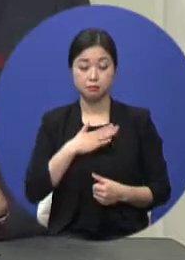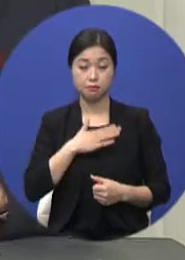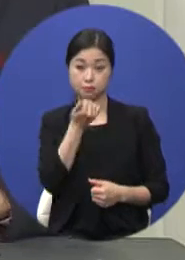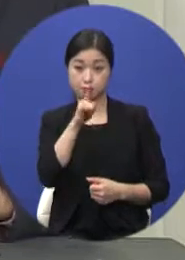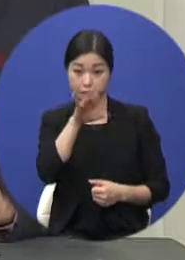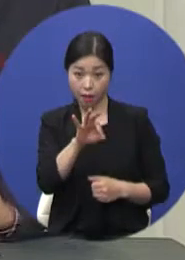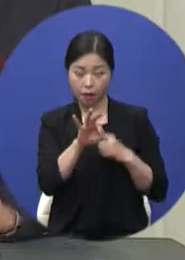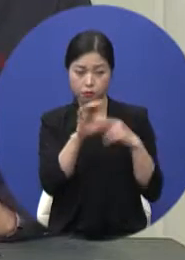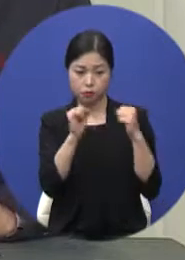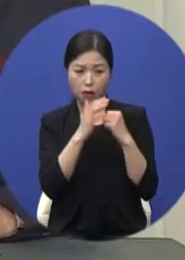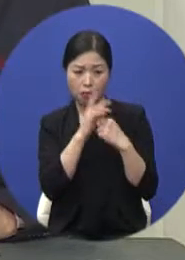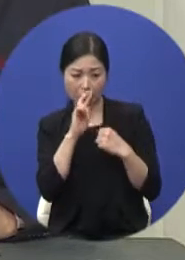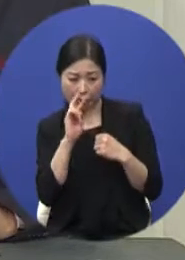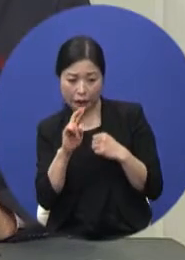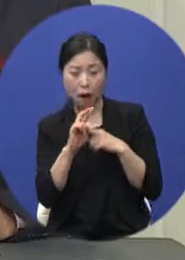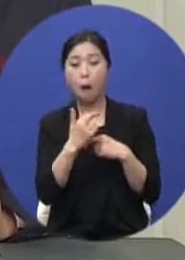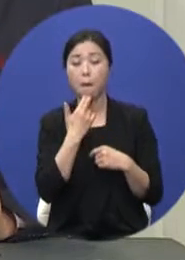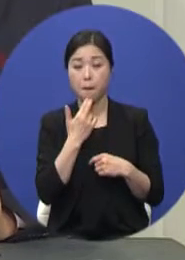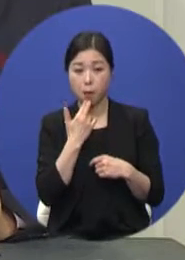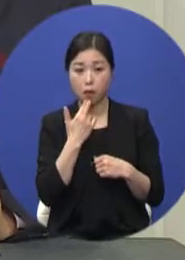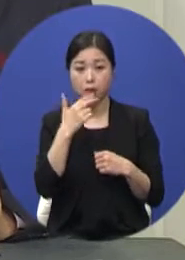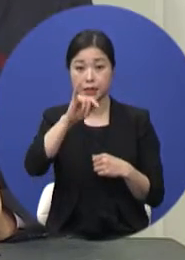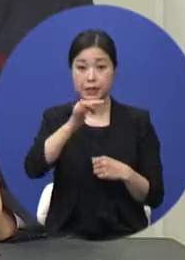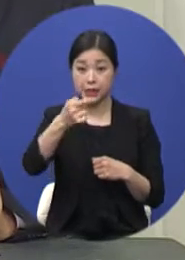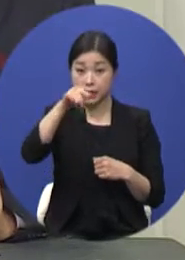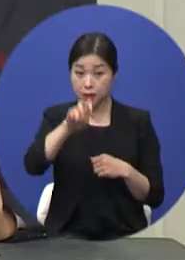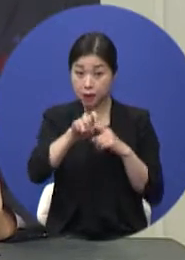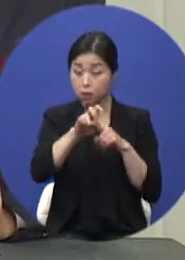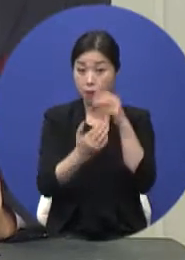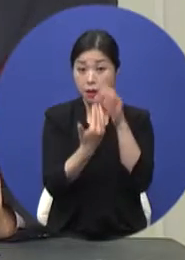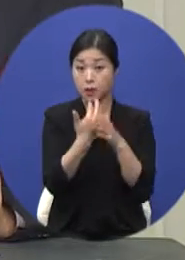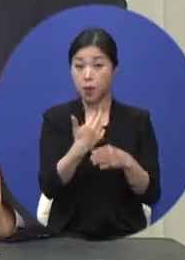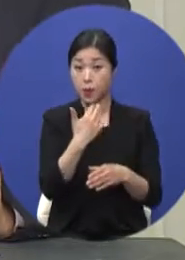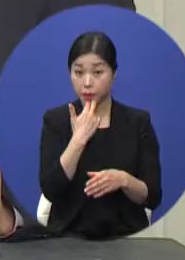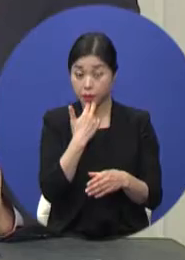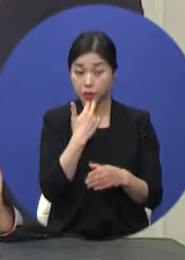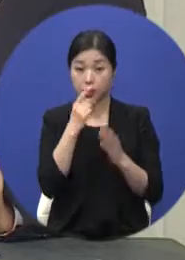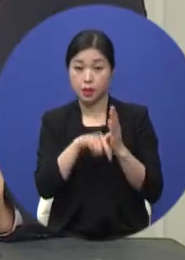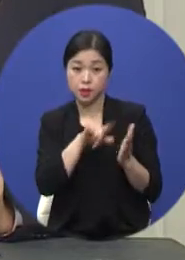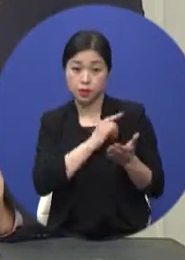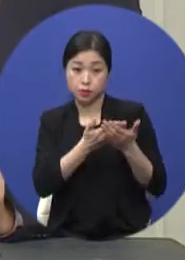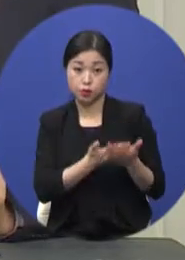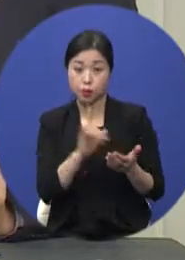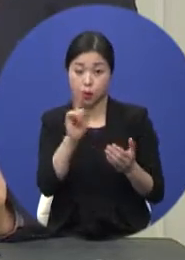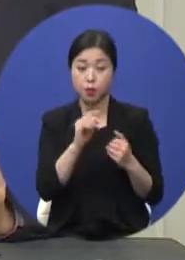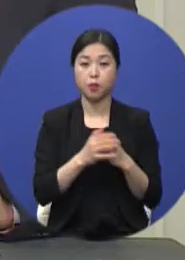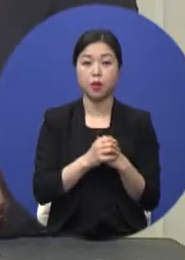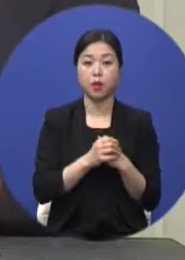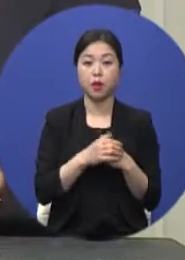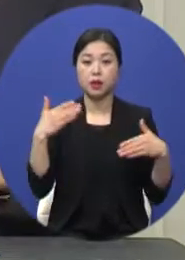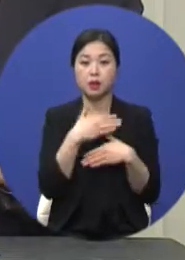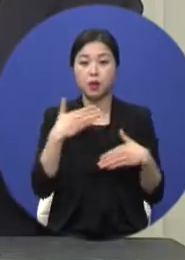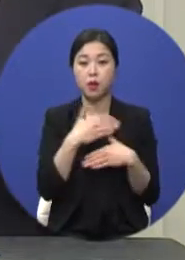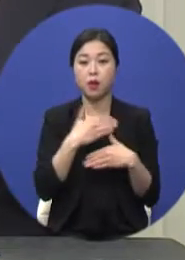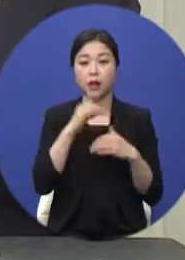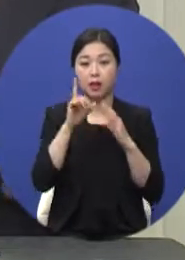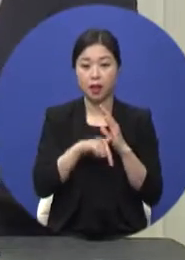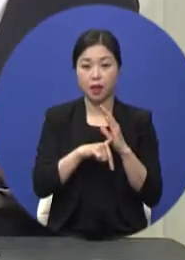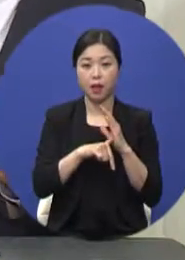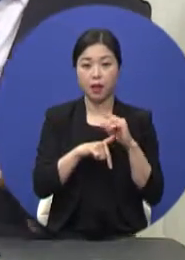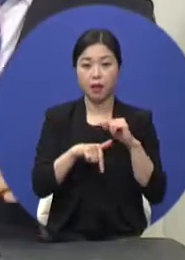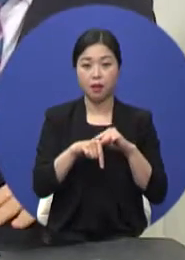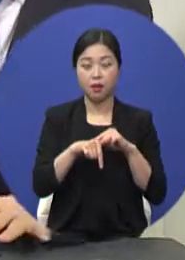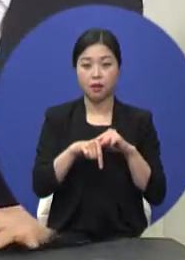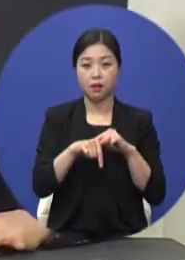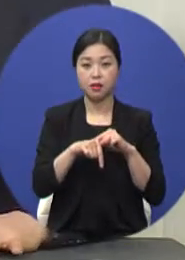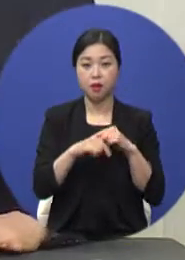없고 분비물도 없다, 질염도 안 걸렸다 했을 때 가장 중요한 게 혹시 원장님 그 샤워하실 때 어떻게 하시나요? 밑에 외연부